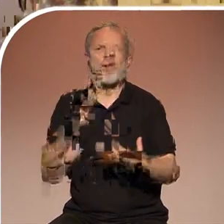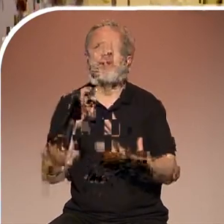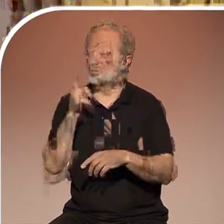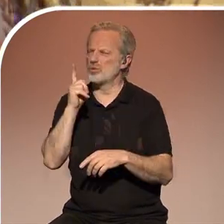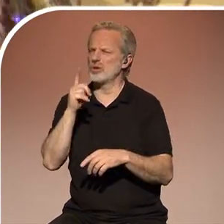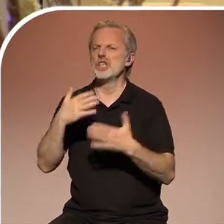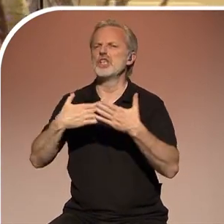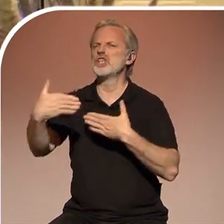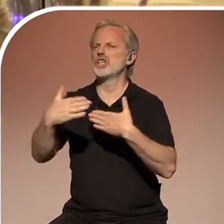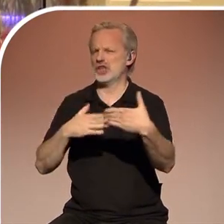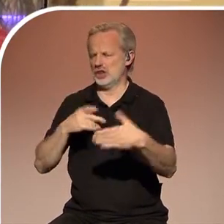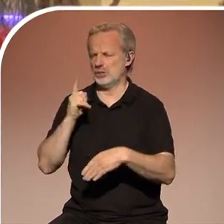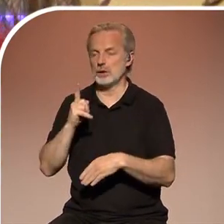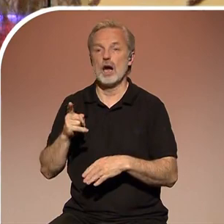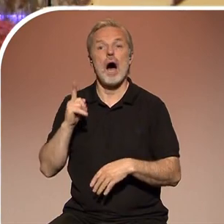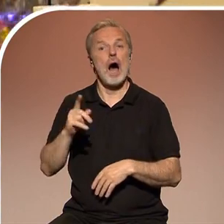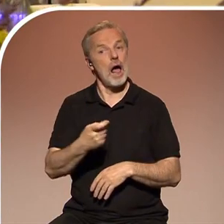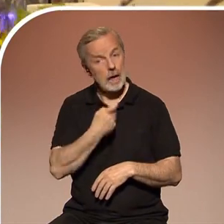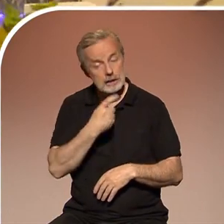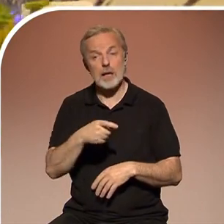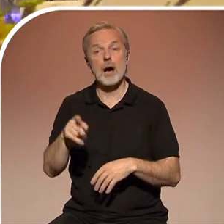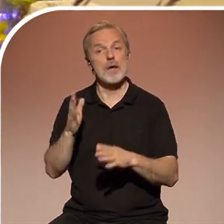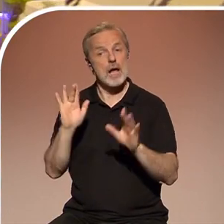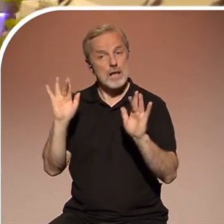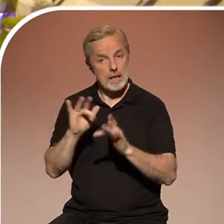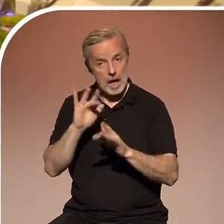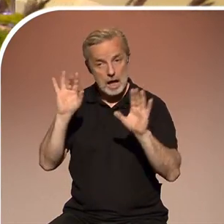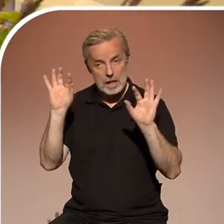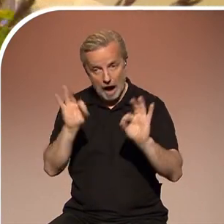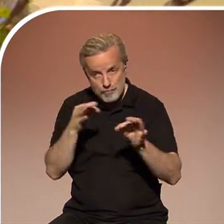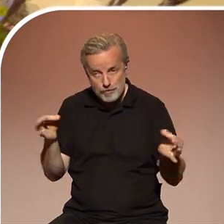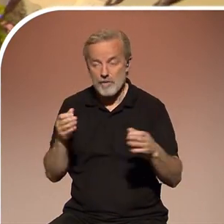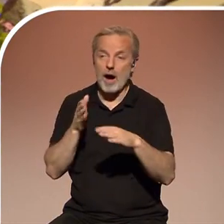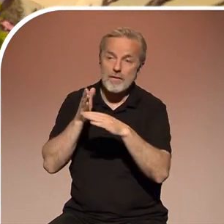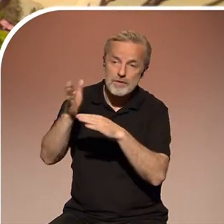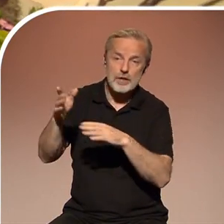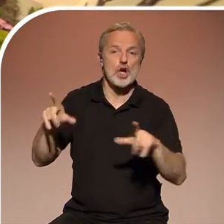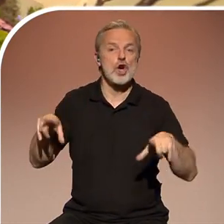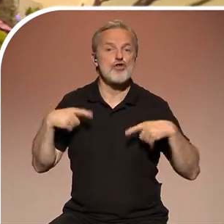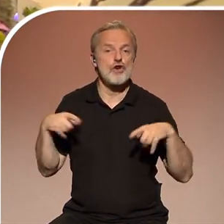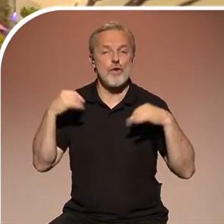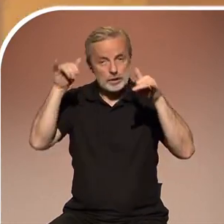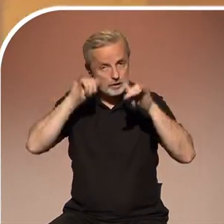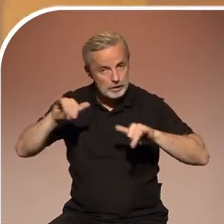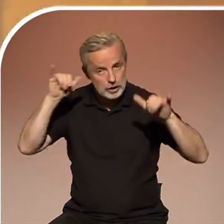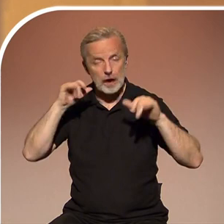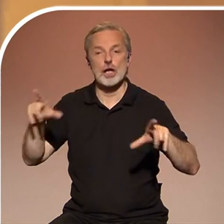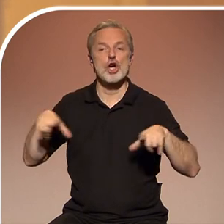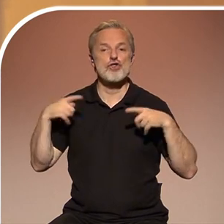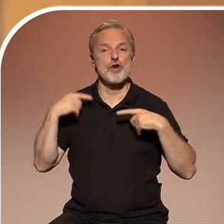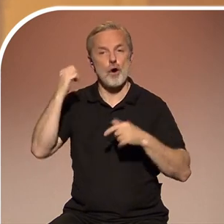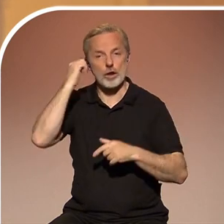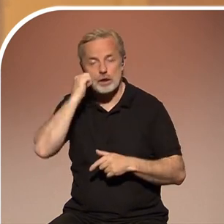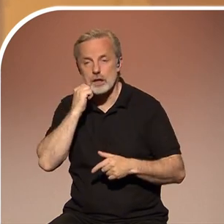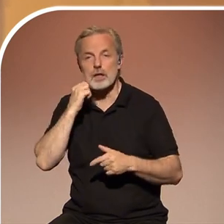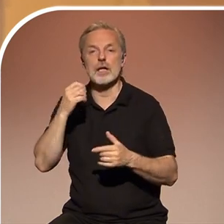opravdu ty lidé viděli, jak ta zvířátka, tak tu techniku, život těch zemědělců, ale třeba taky, jak se dělá takový sýr, jak se dělá